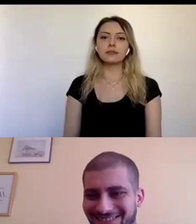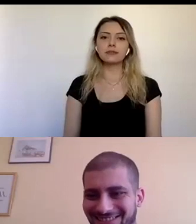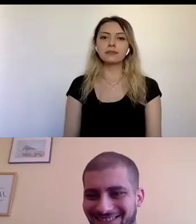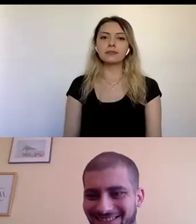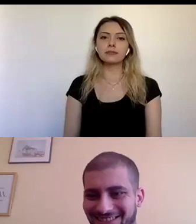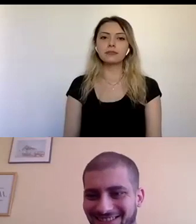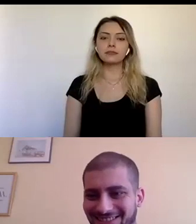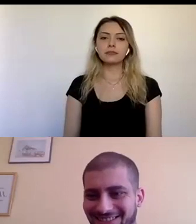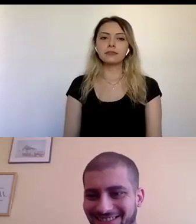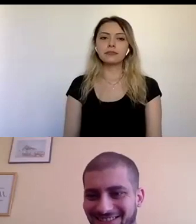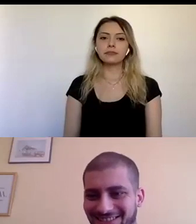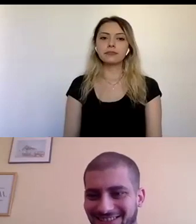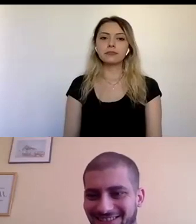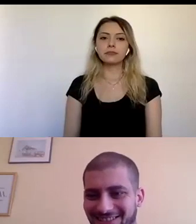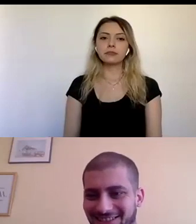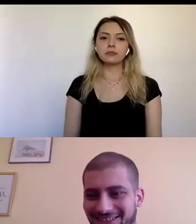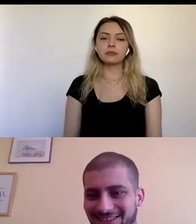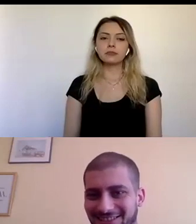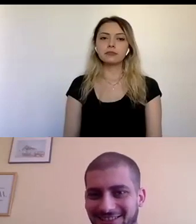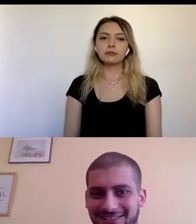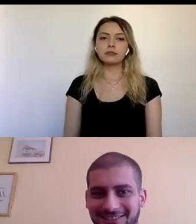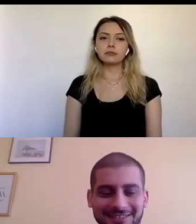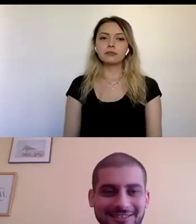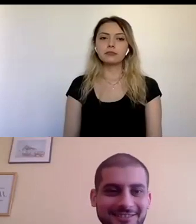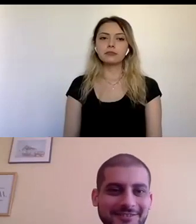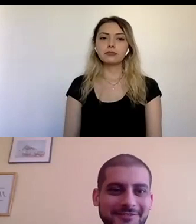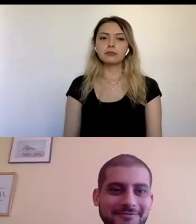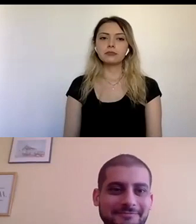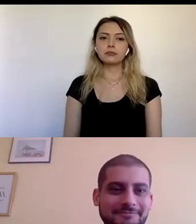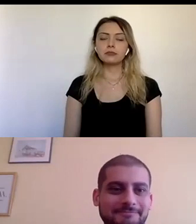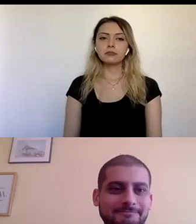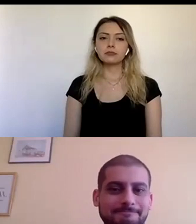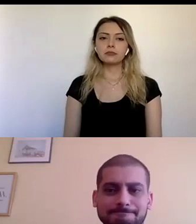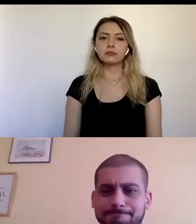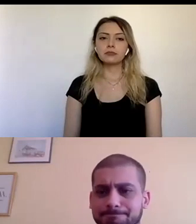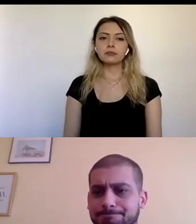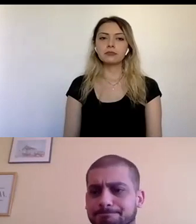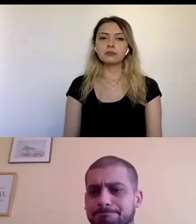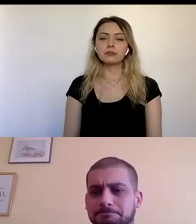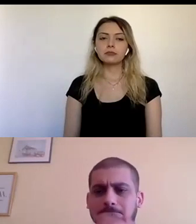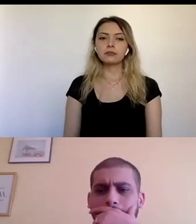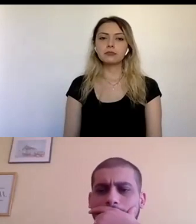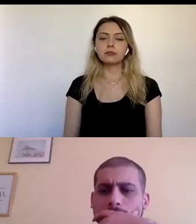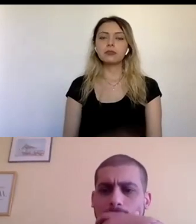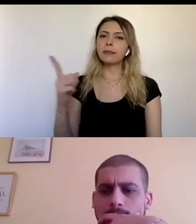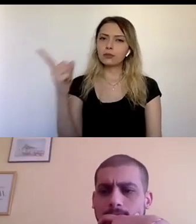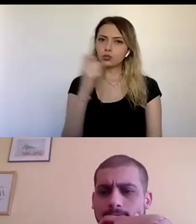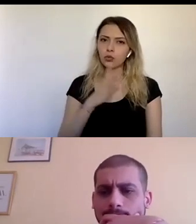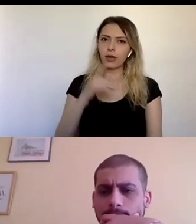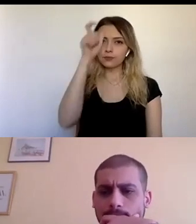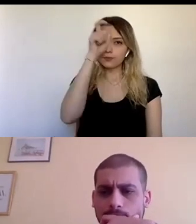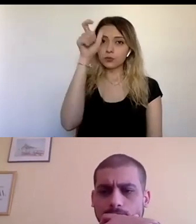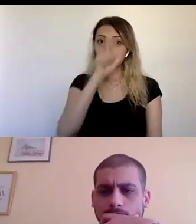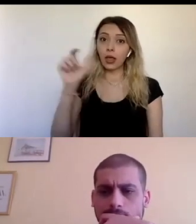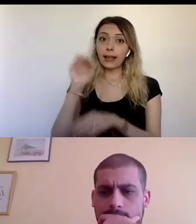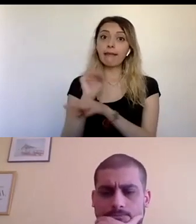Hem Tor'un da servisine nasıl işlediğini anlatmış olalım. Türkiye'de yaşamıyorum. Bu yüzden şu an kontrol edemiyorum ama en